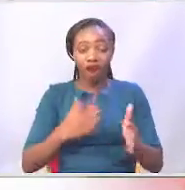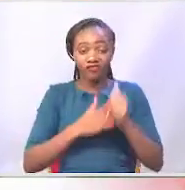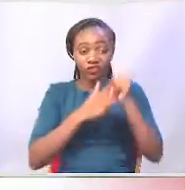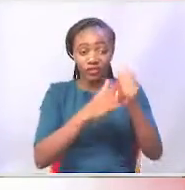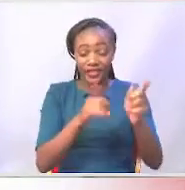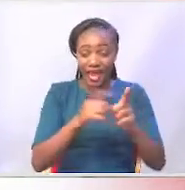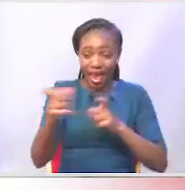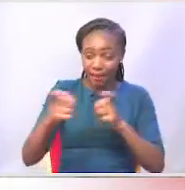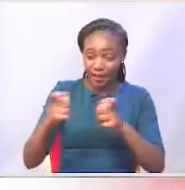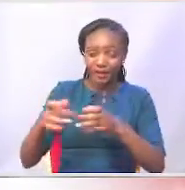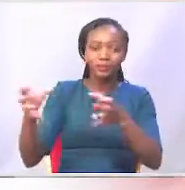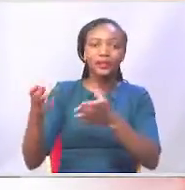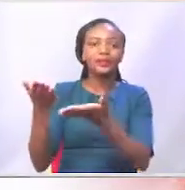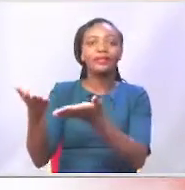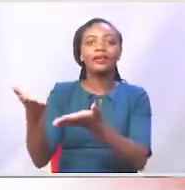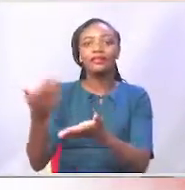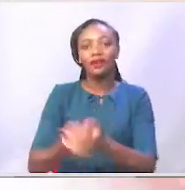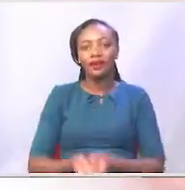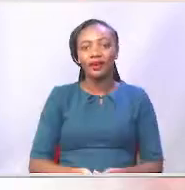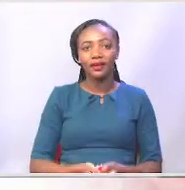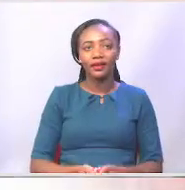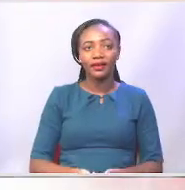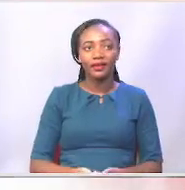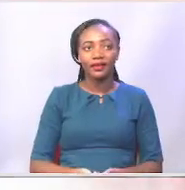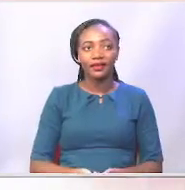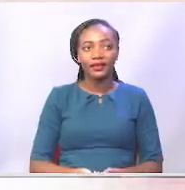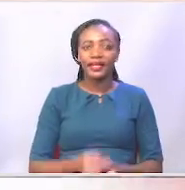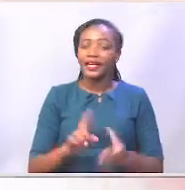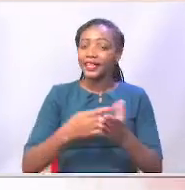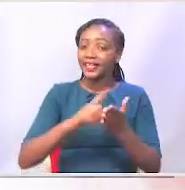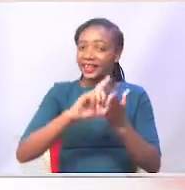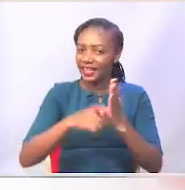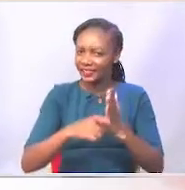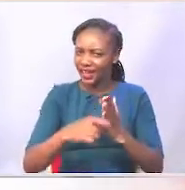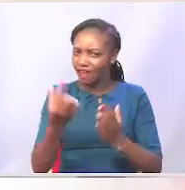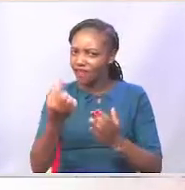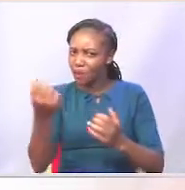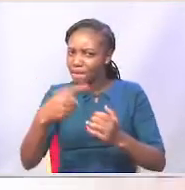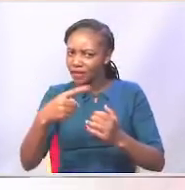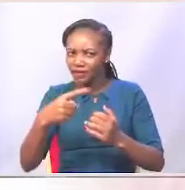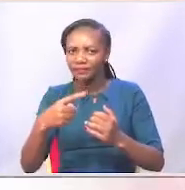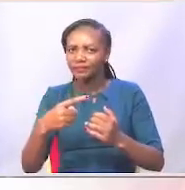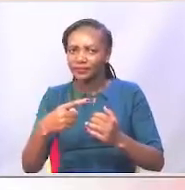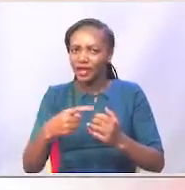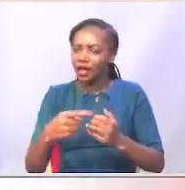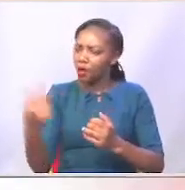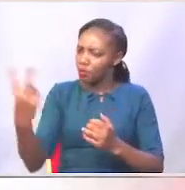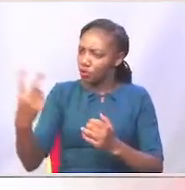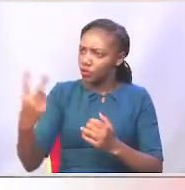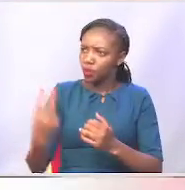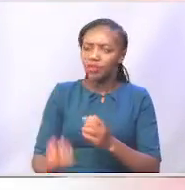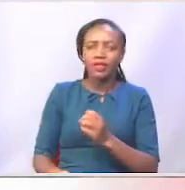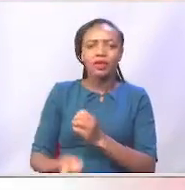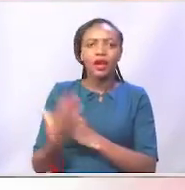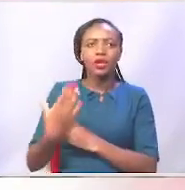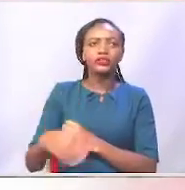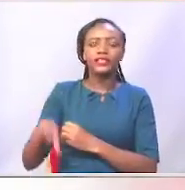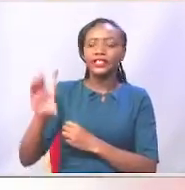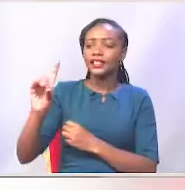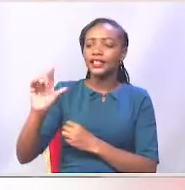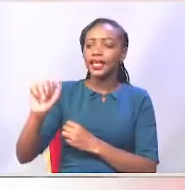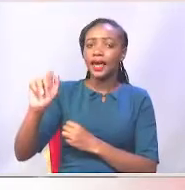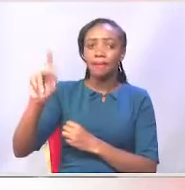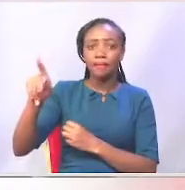kusimamia shughuli za chama hicho. Miezi michache baadaye, wawili hao wakazindua rasmi chama cha DAP